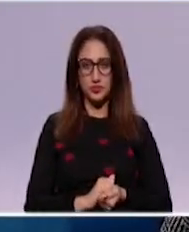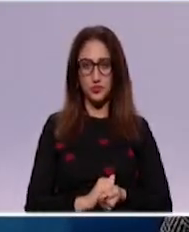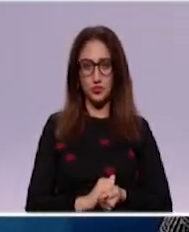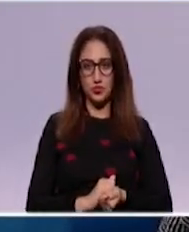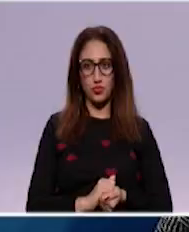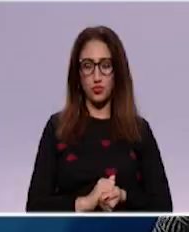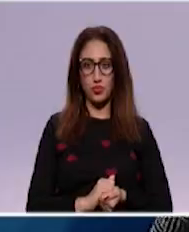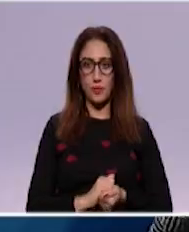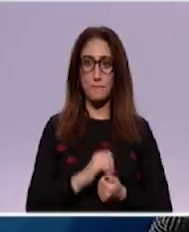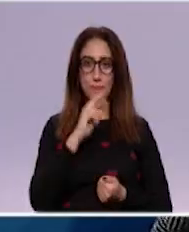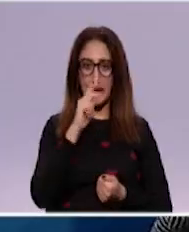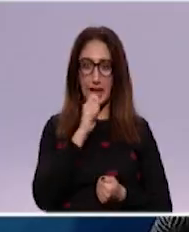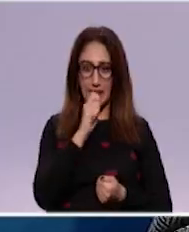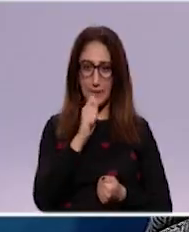فاكر،